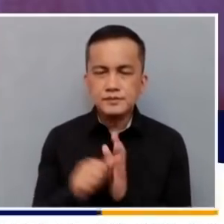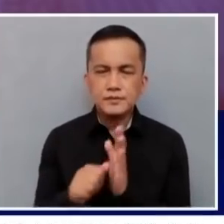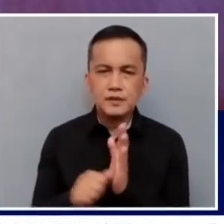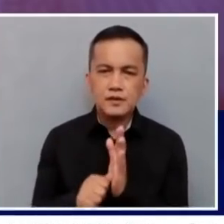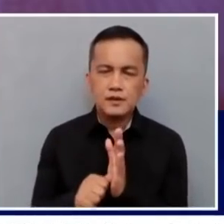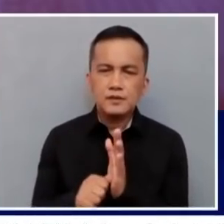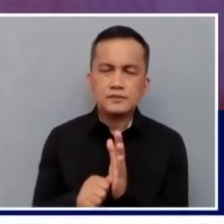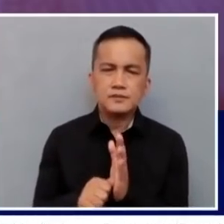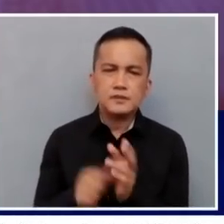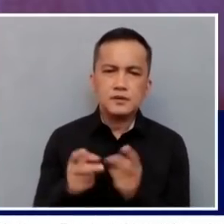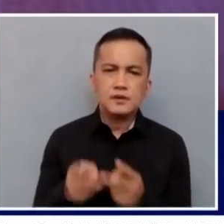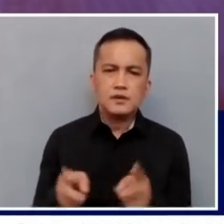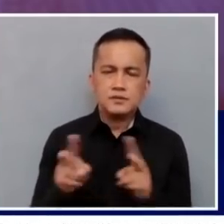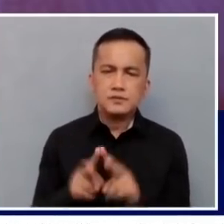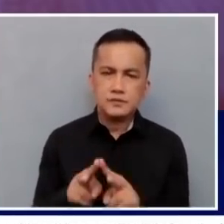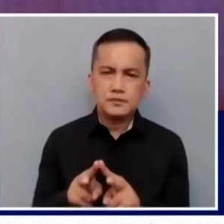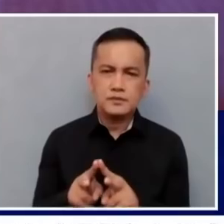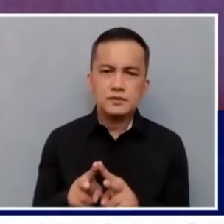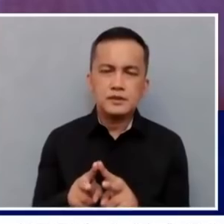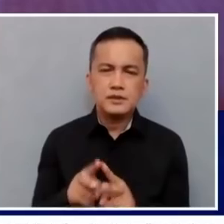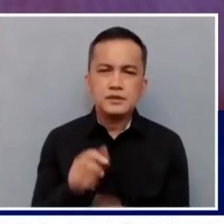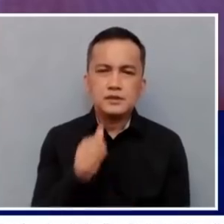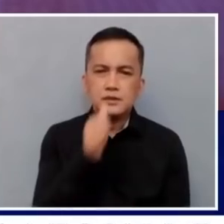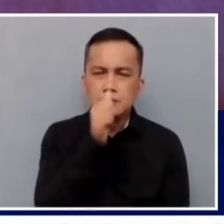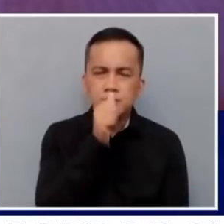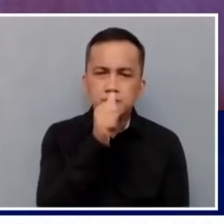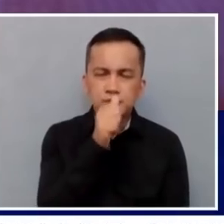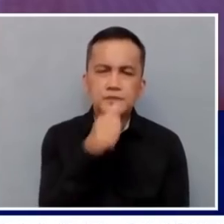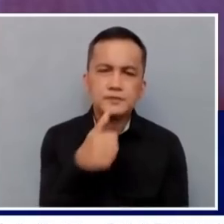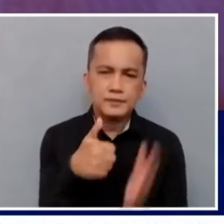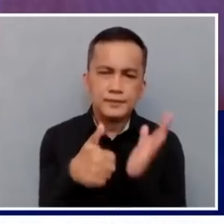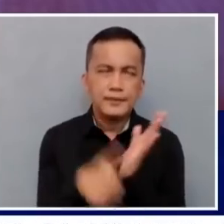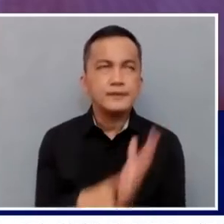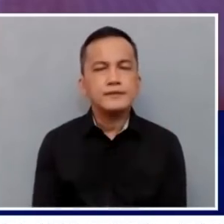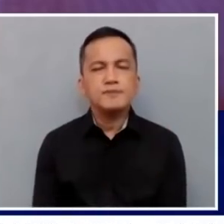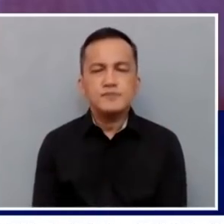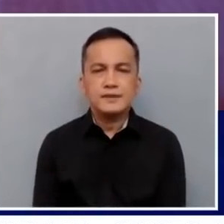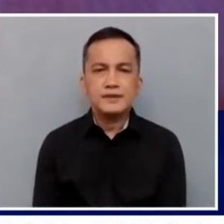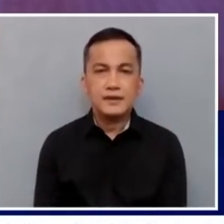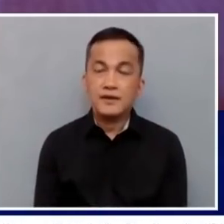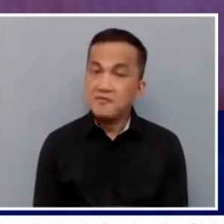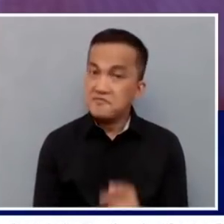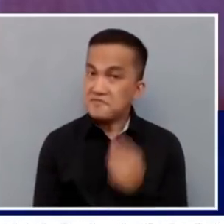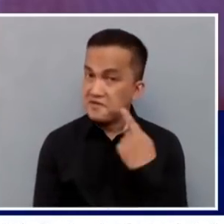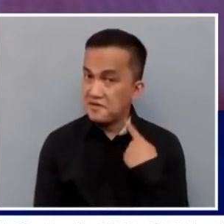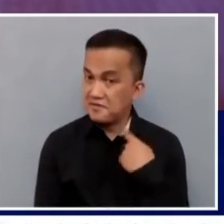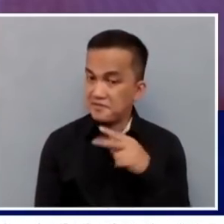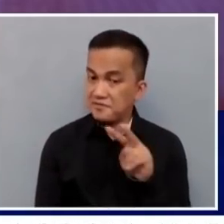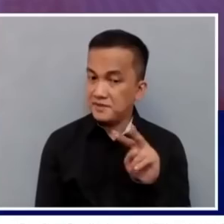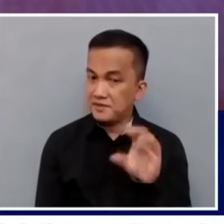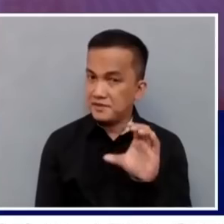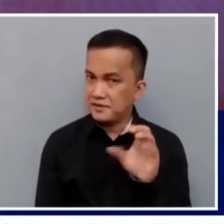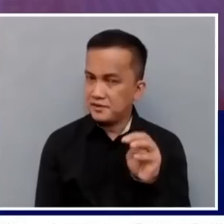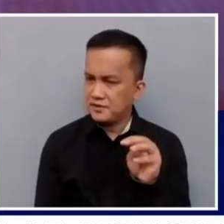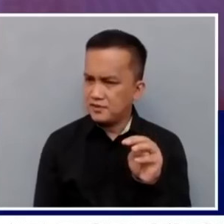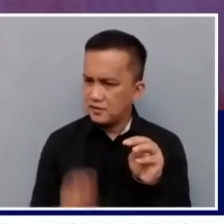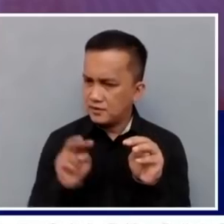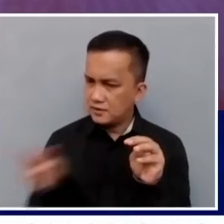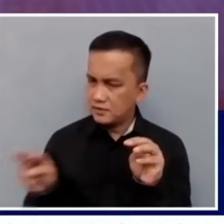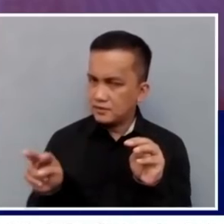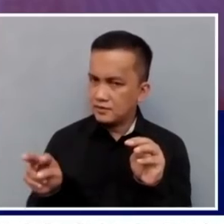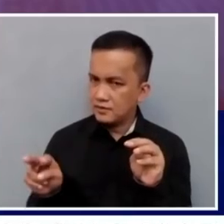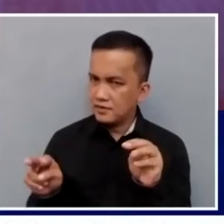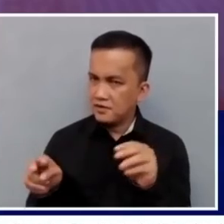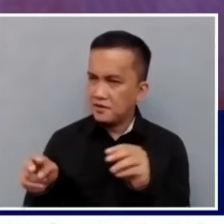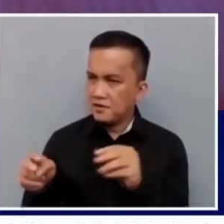the value yung secrecy ng pagboto. Kasi meron kang mga VCM nakita kanina na sa tabi ng